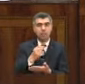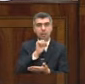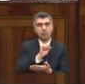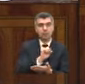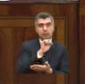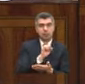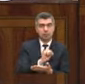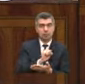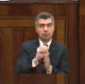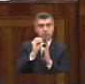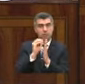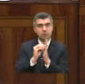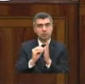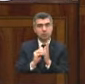واردة